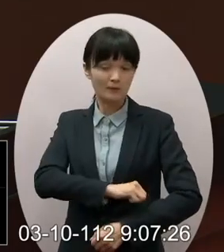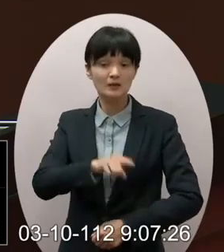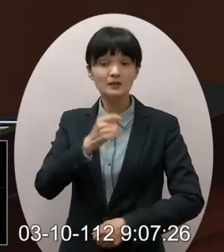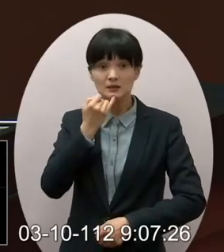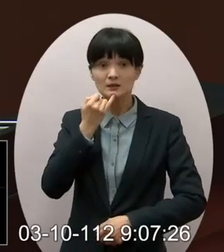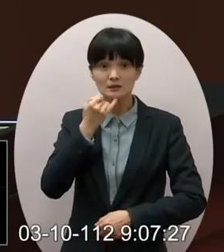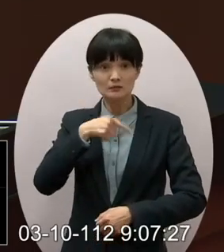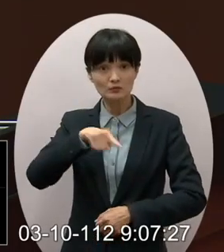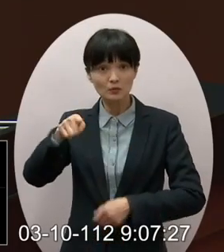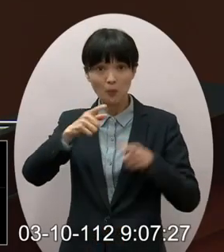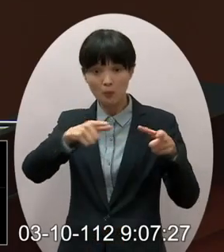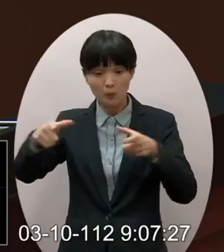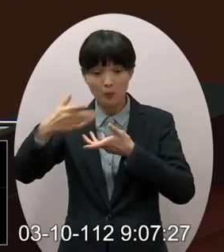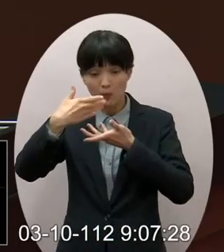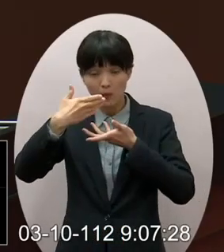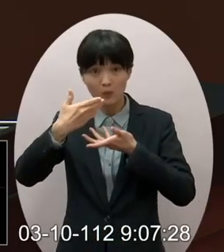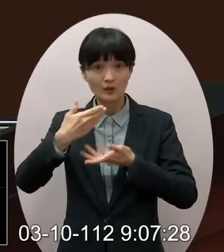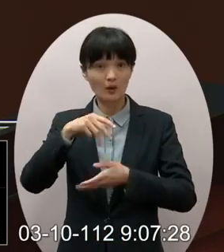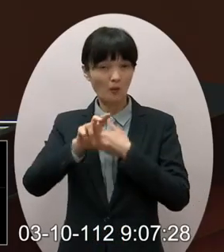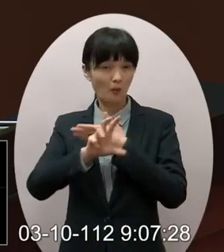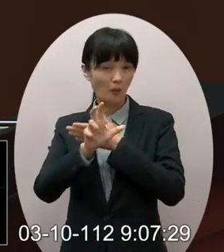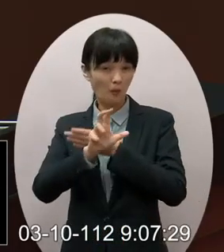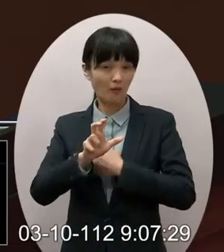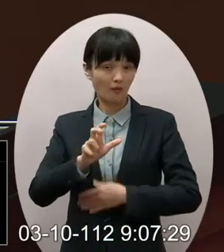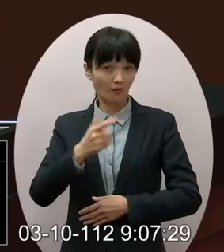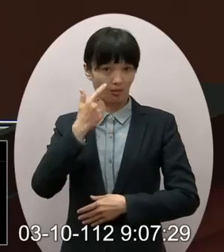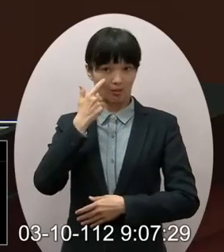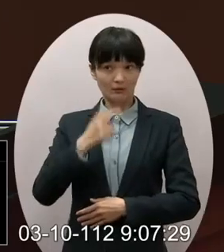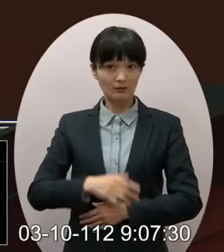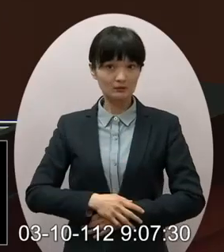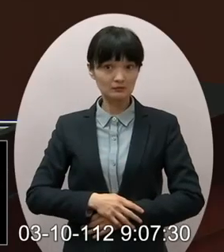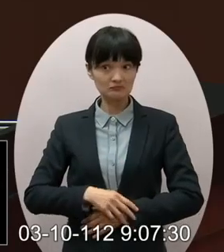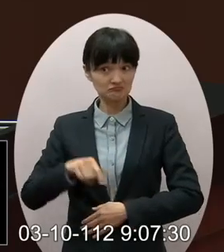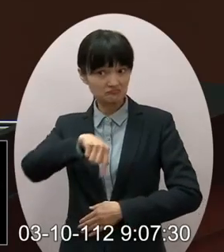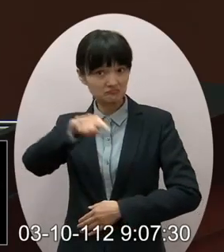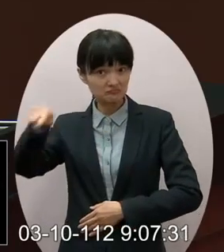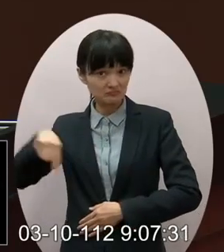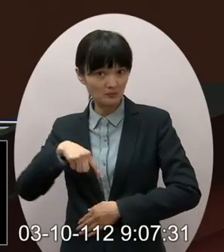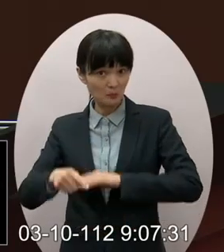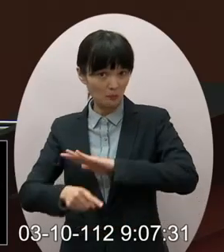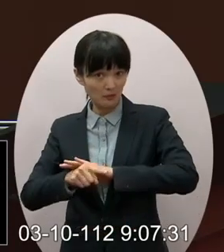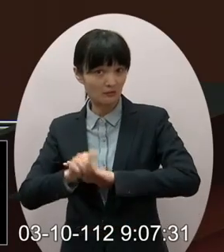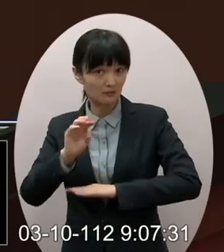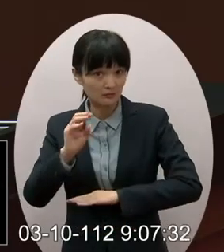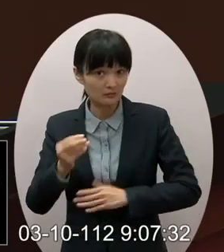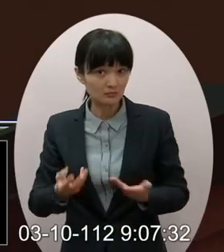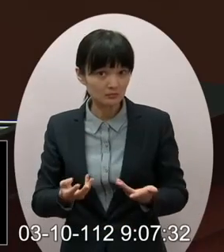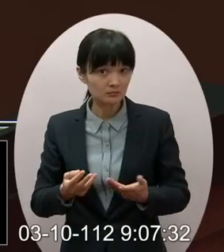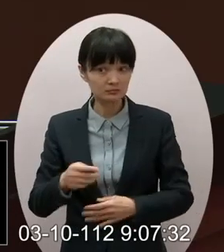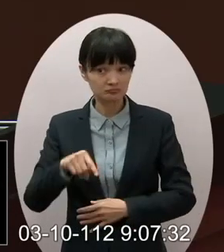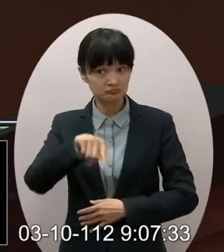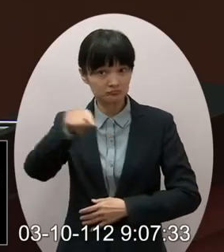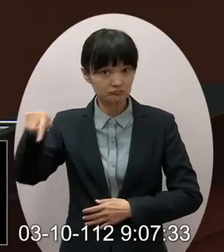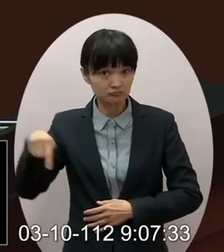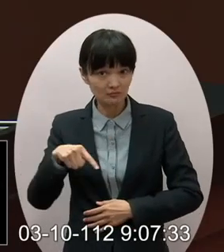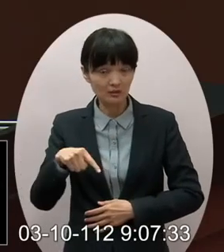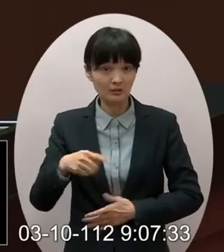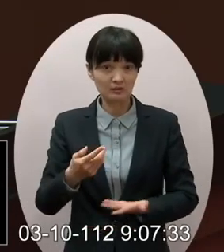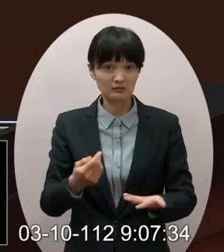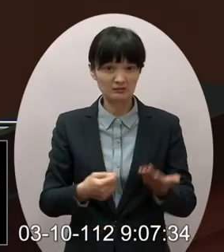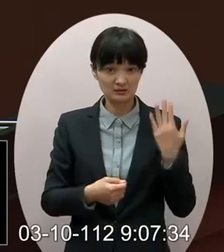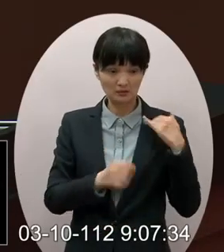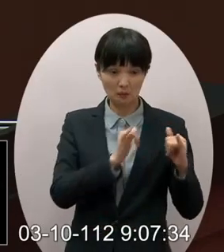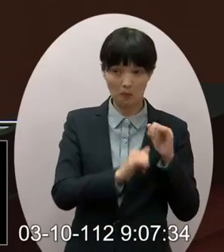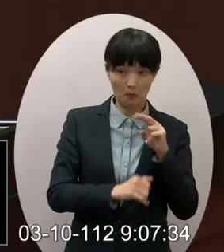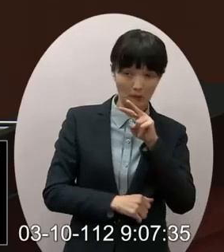酒。我们要问其中的成员有没有犯罪分子，有没有过去我们国人深恶痛